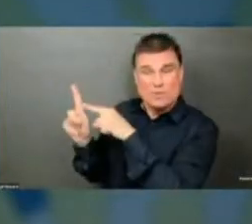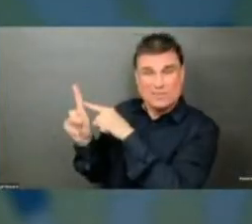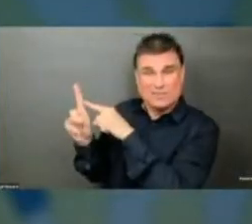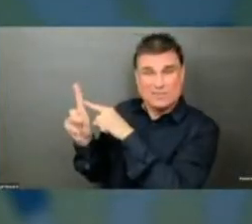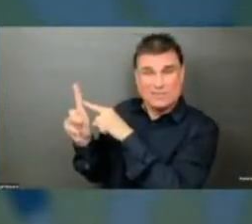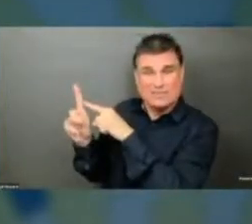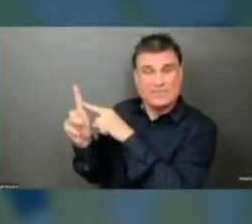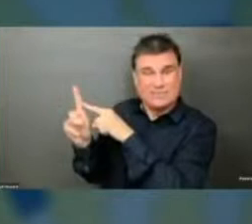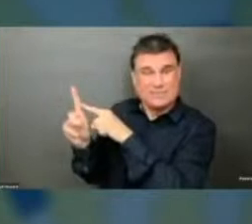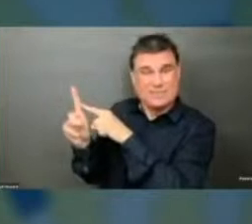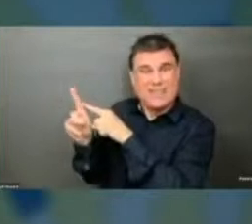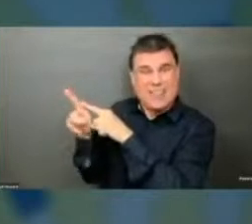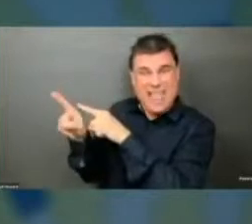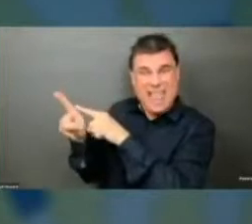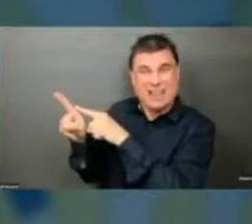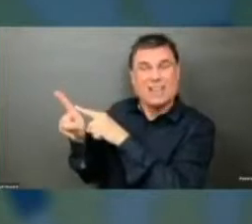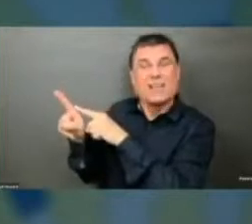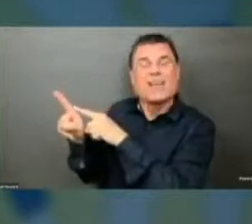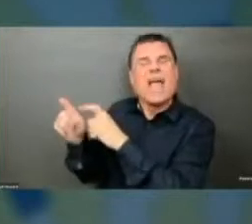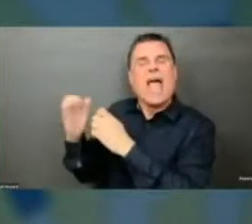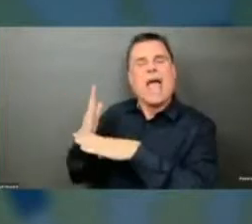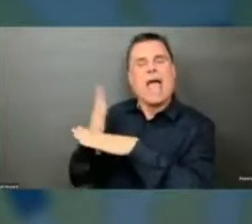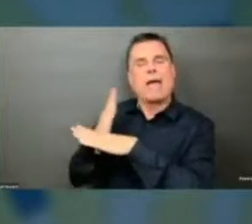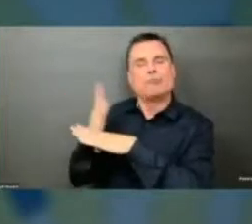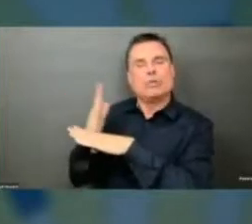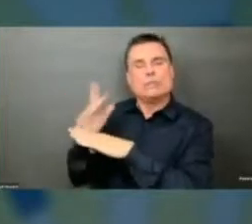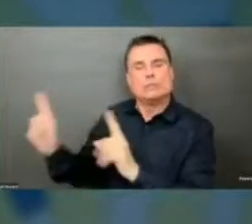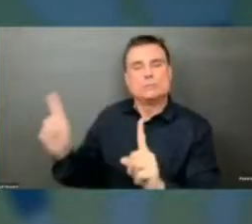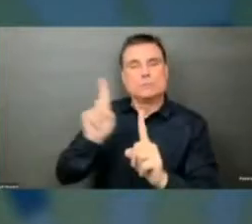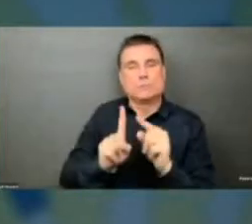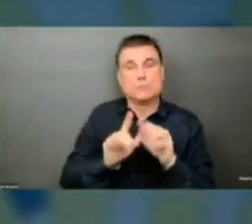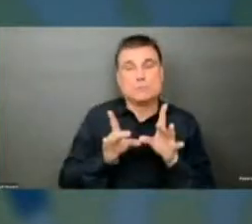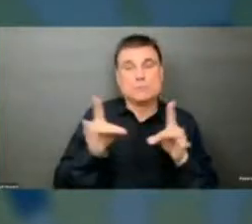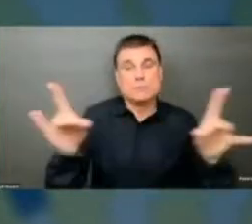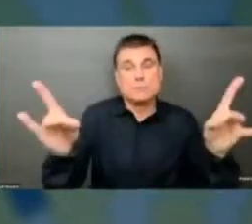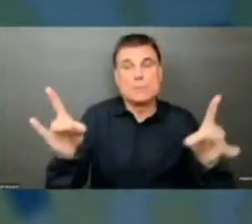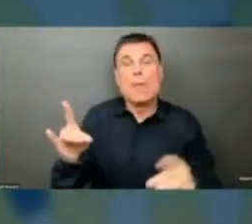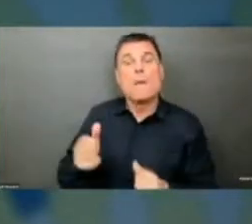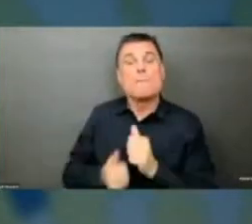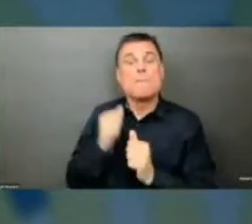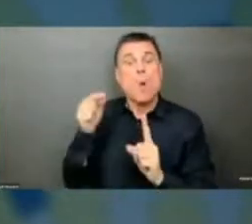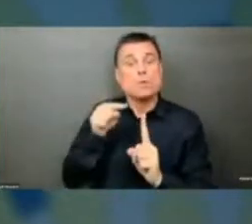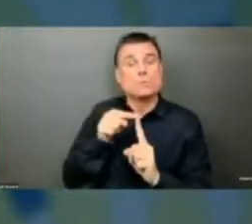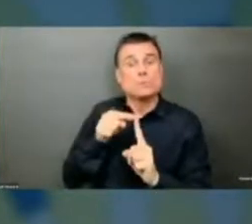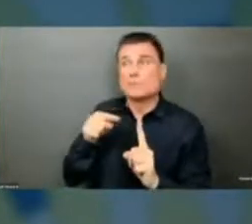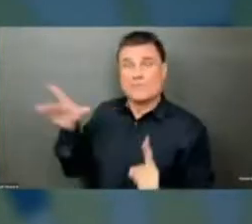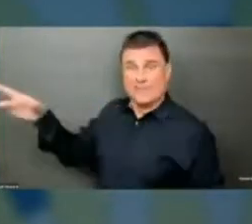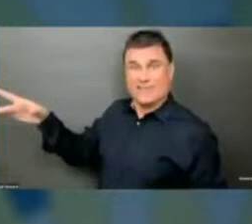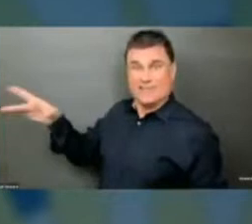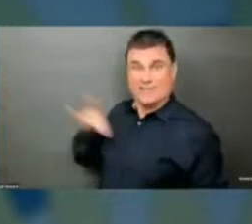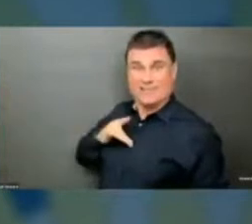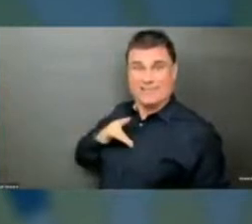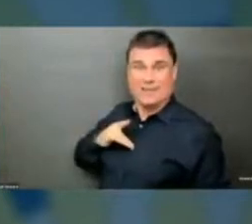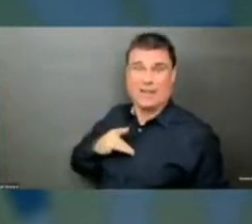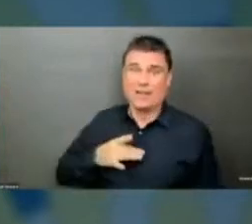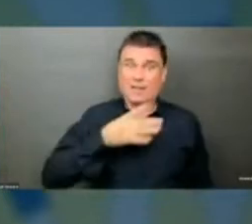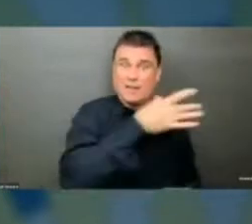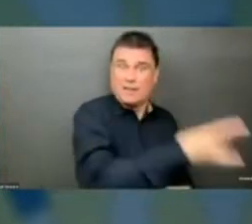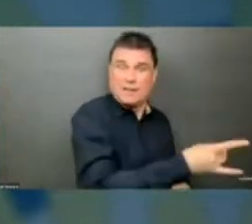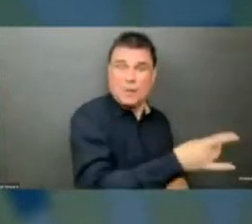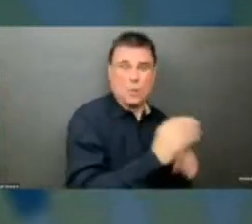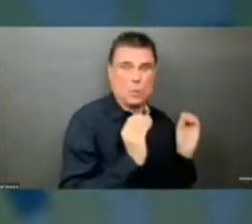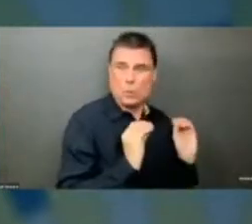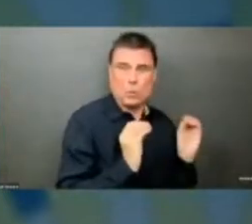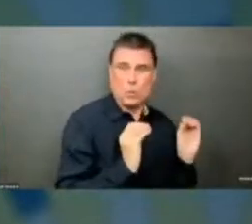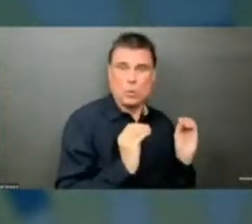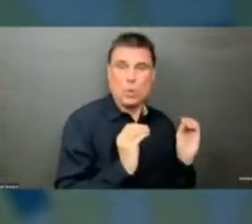people who are infected don't transmit to 这也是 anybody. 就是说 But some 有一 people 个人传了，有些人不 have what we 传， call 有些人 are 就是 involved in 他 what 有 we 阳 call 性，但 super